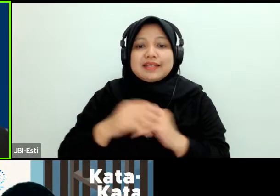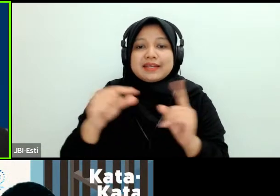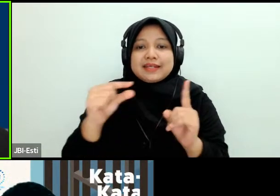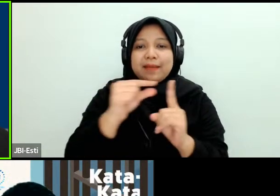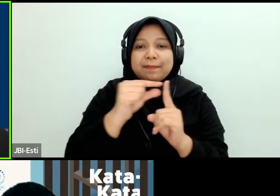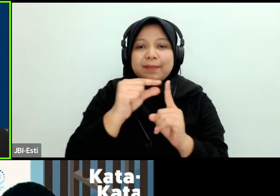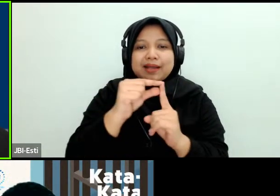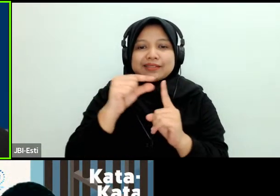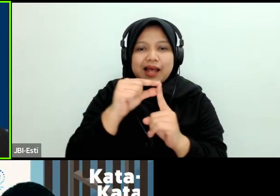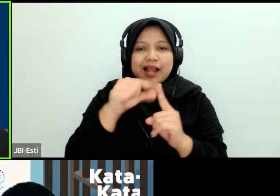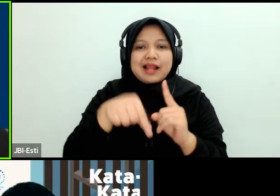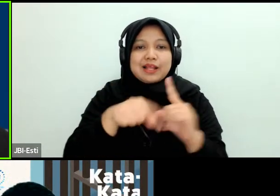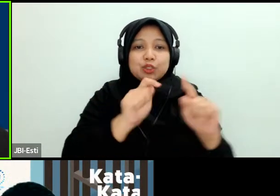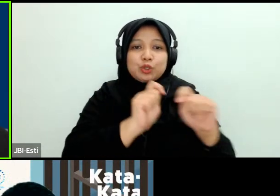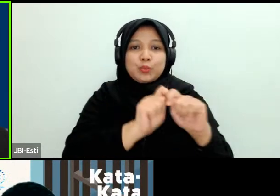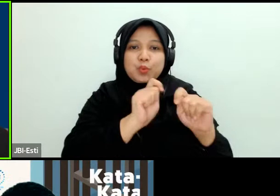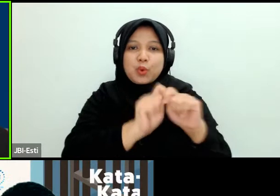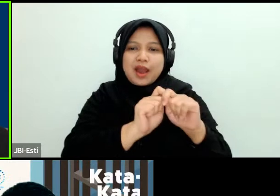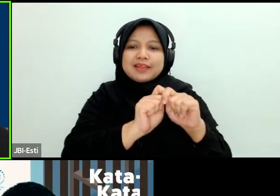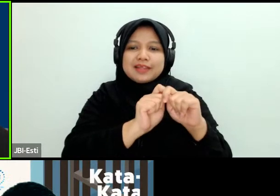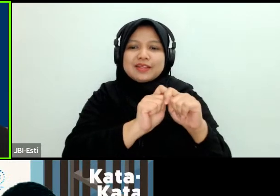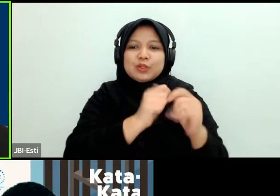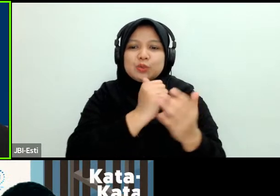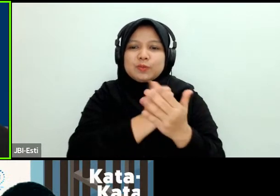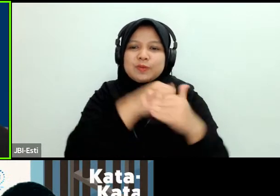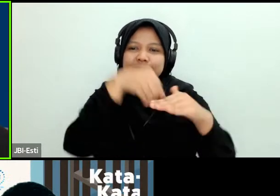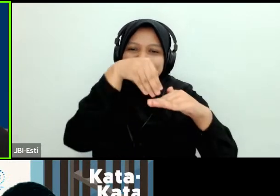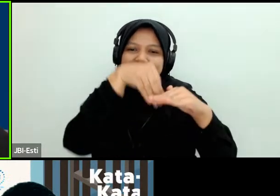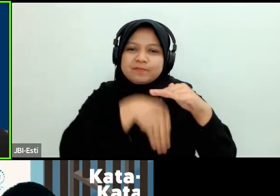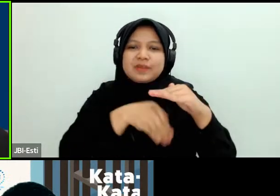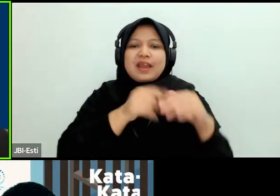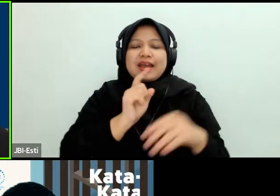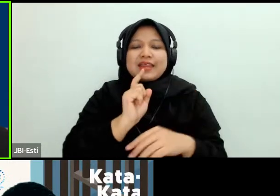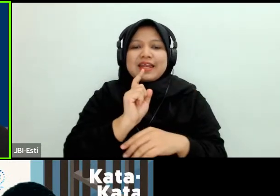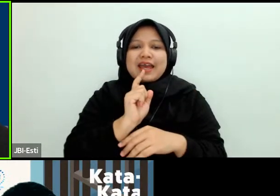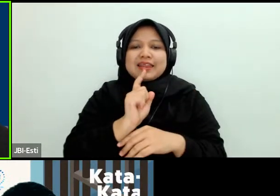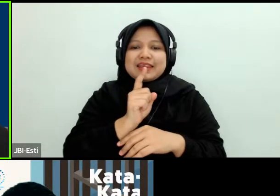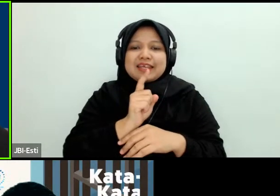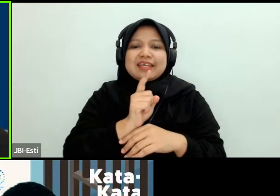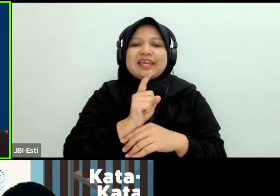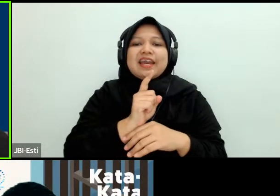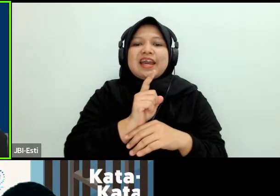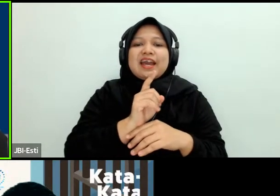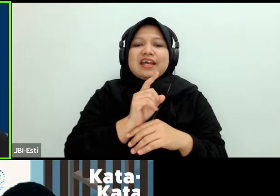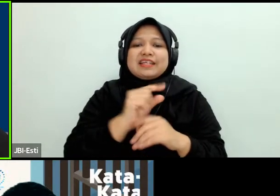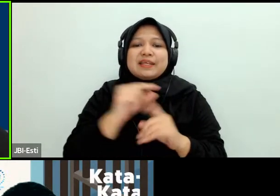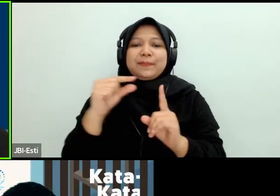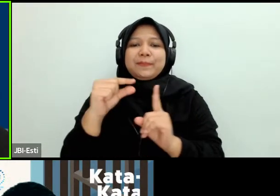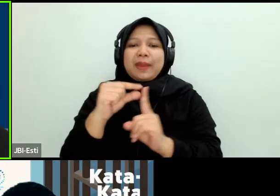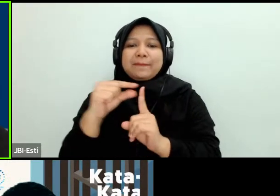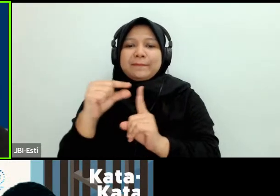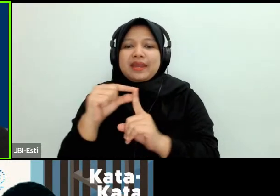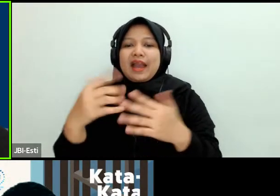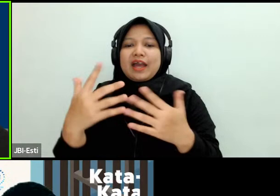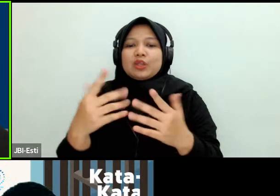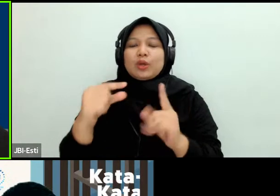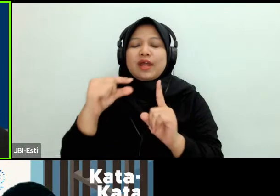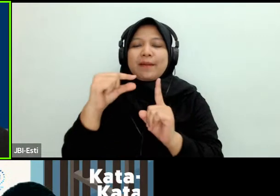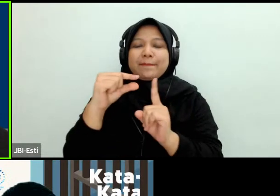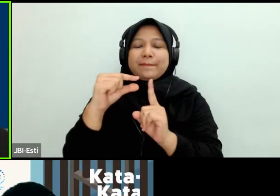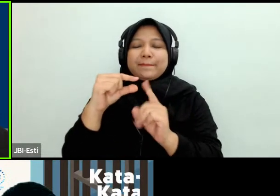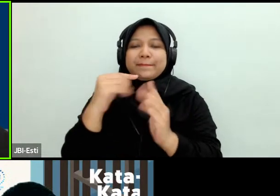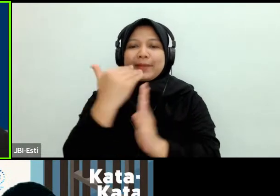gitu ya tersembunyi dalam artian eh nanti akan turun di pcnya baru munculnya terlibat peraturan-peraturan turunan lainnya gitu